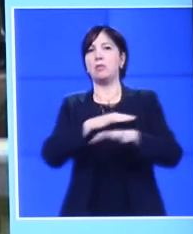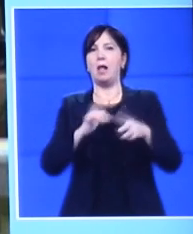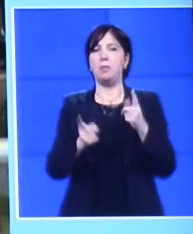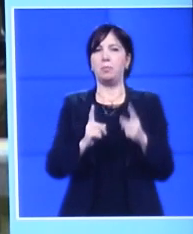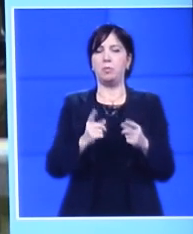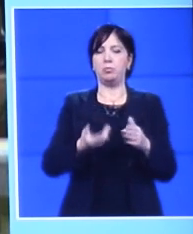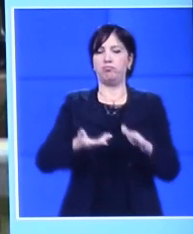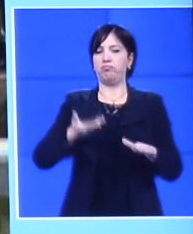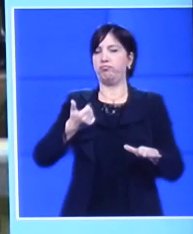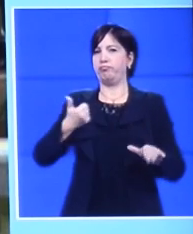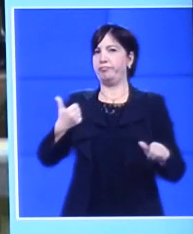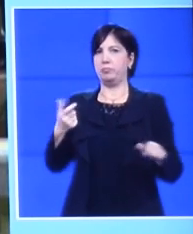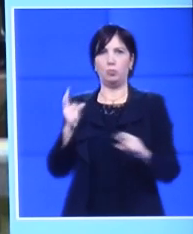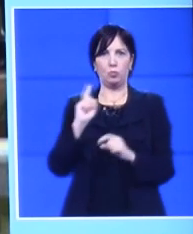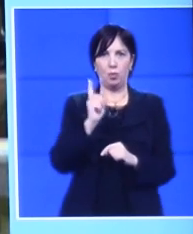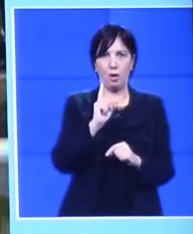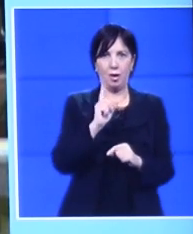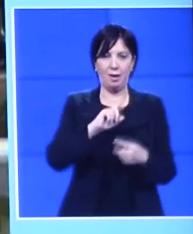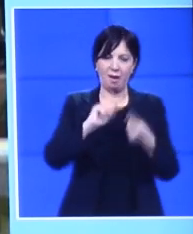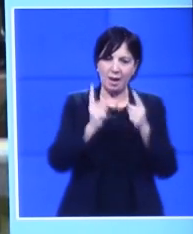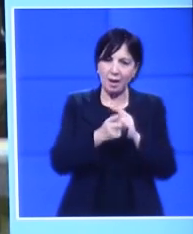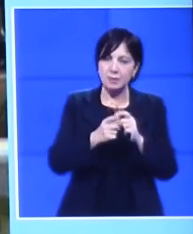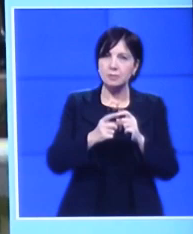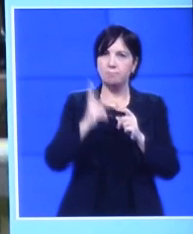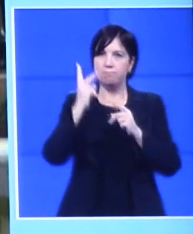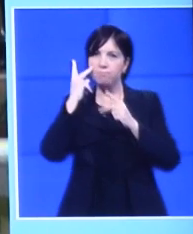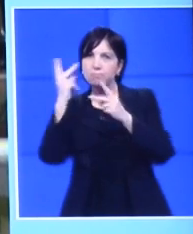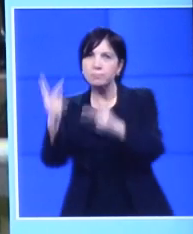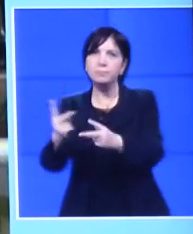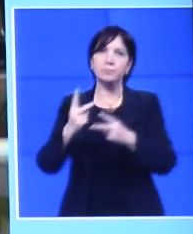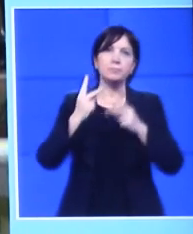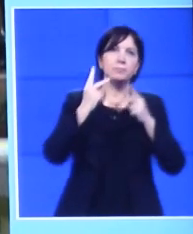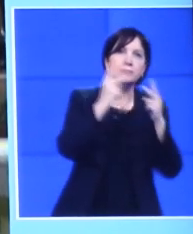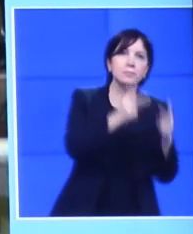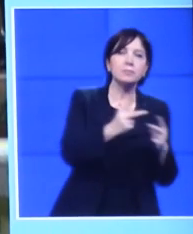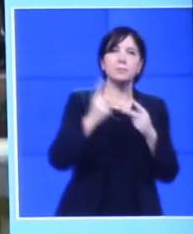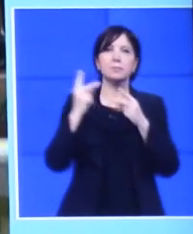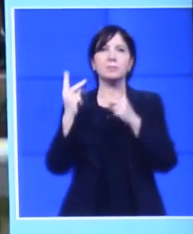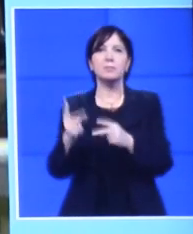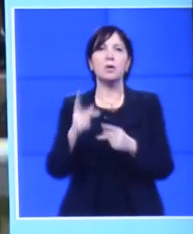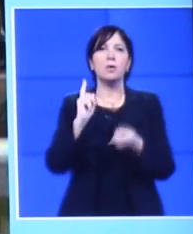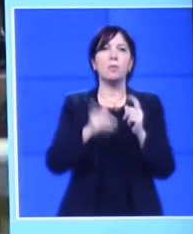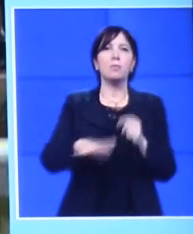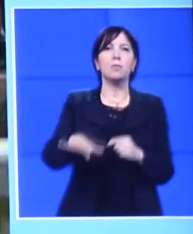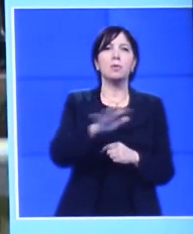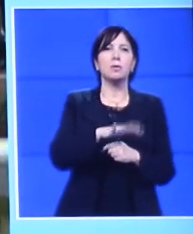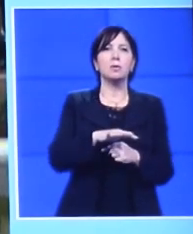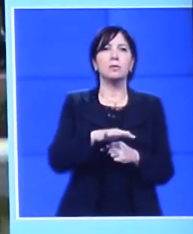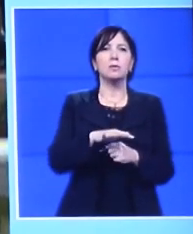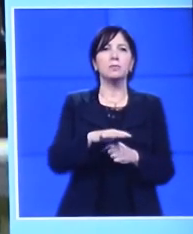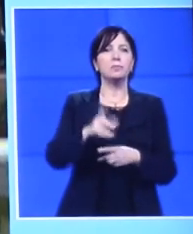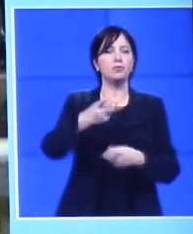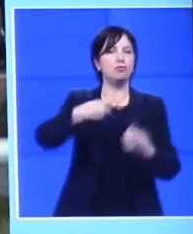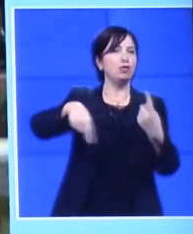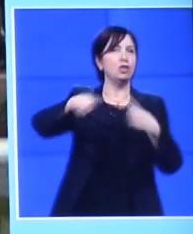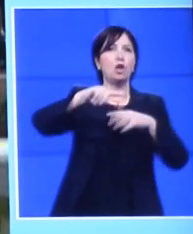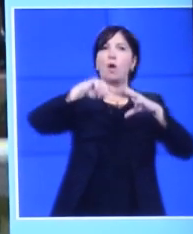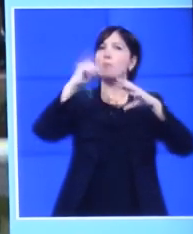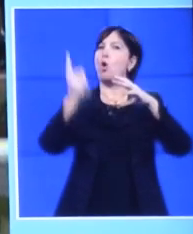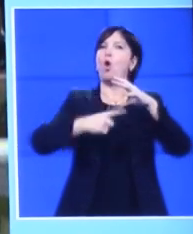Anzi, andava a trovare il popolo. e girò il mondo